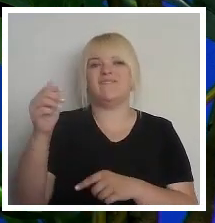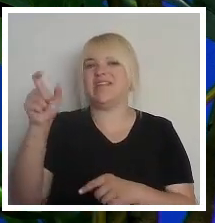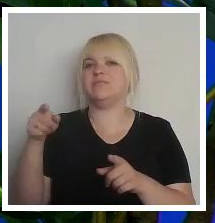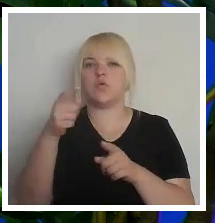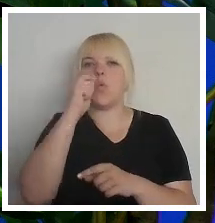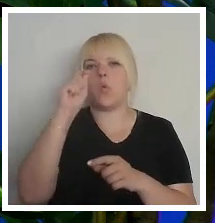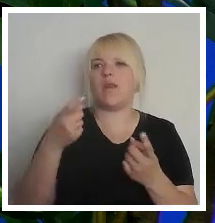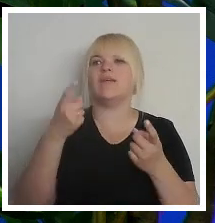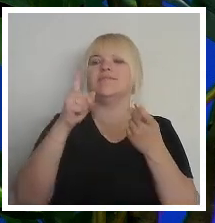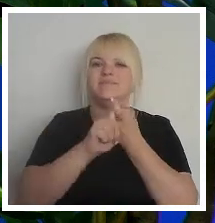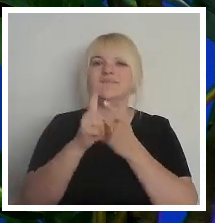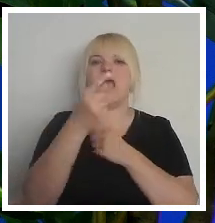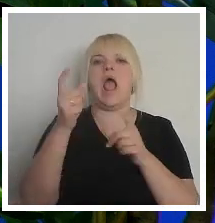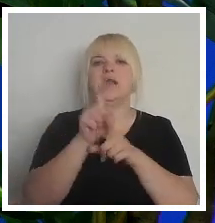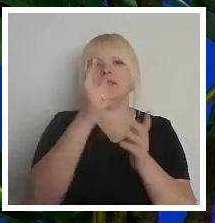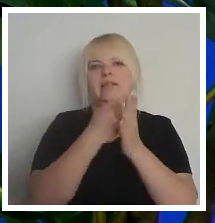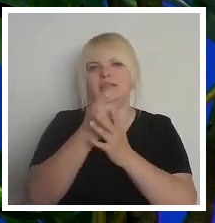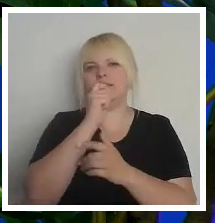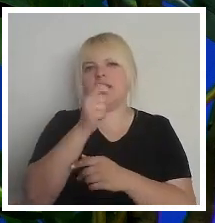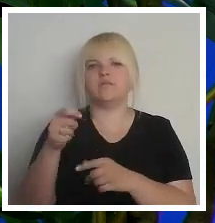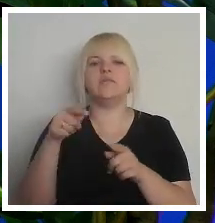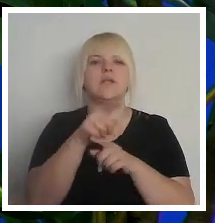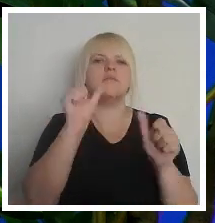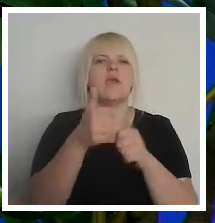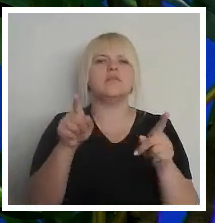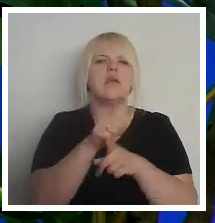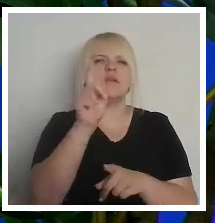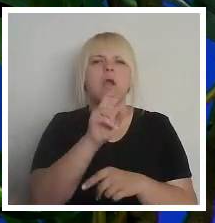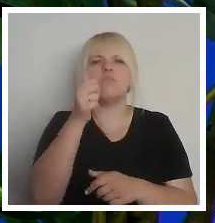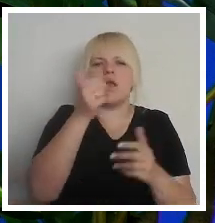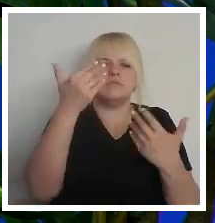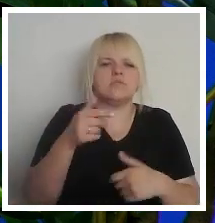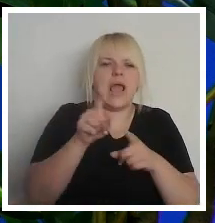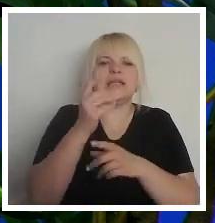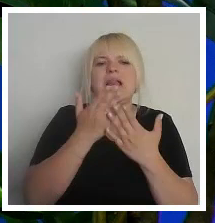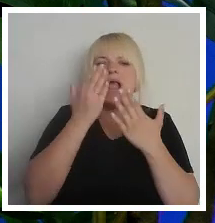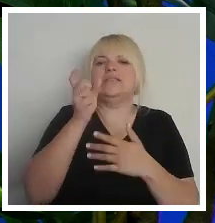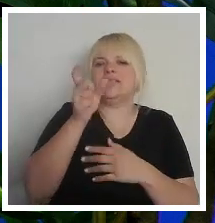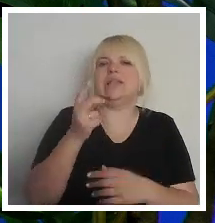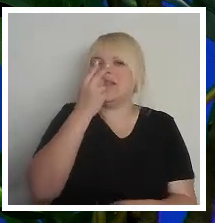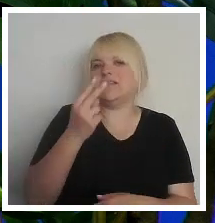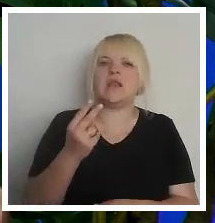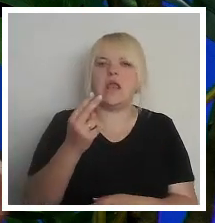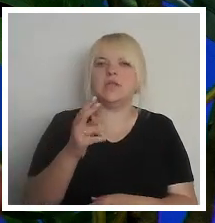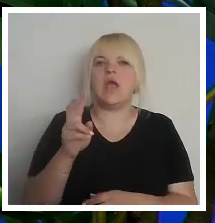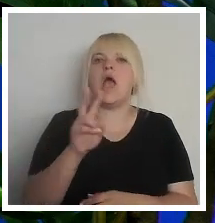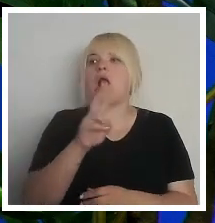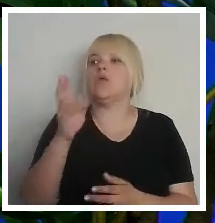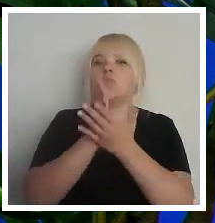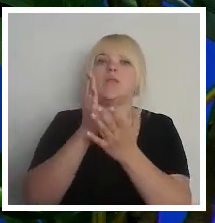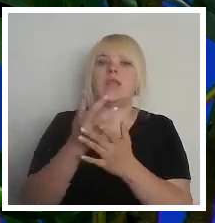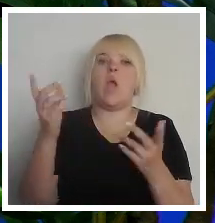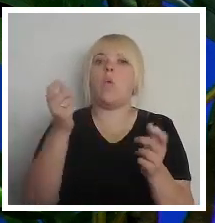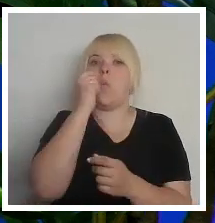būtisks moments, jo tas ir veids, kā personificēties, kā lasītājs redz, ka tas, kas notiek Ukrainā, ir